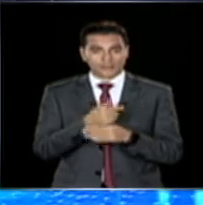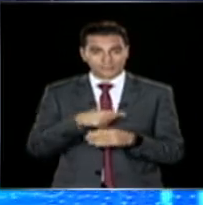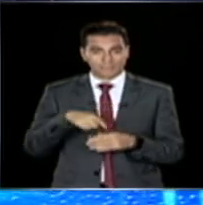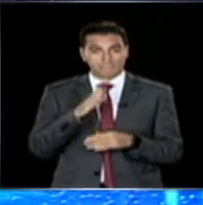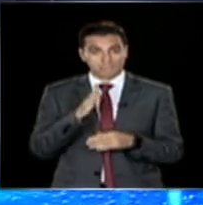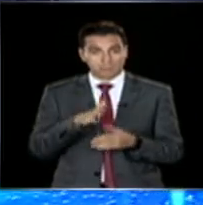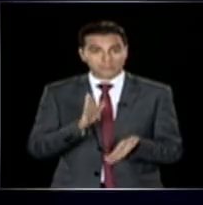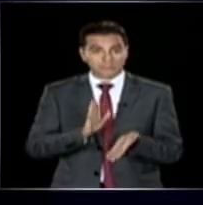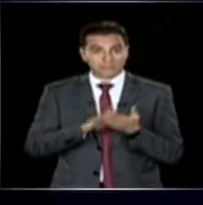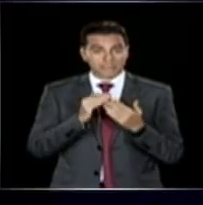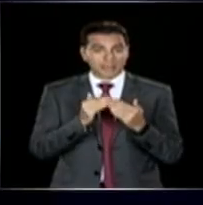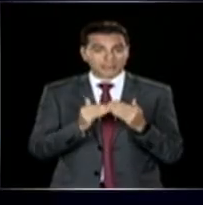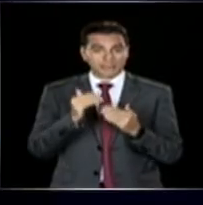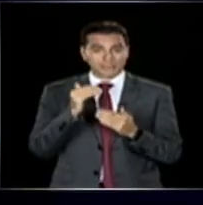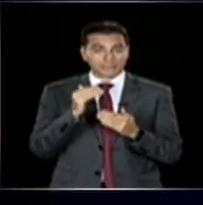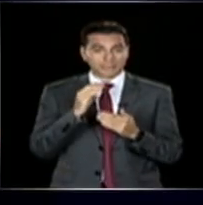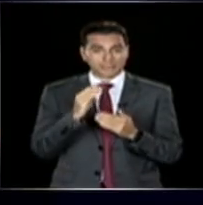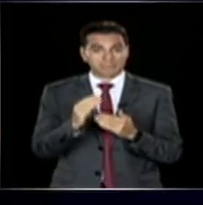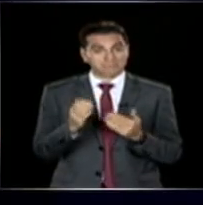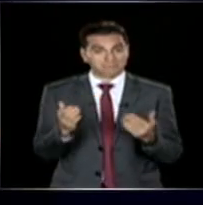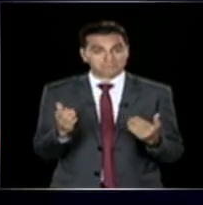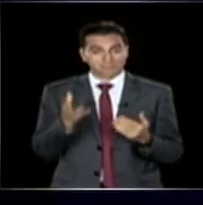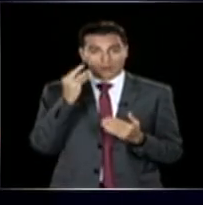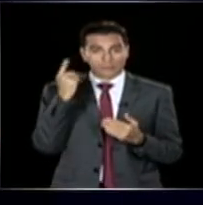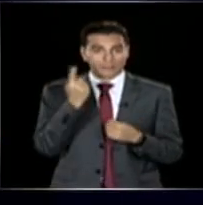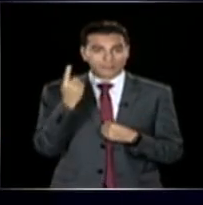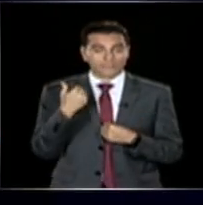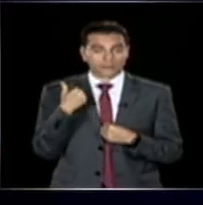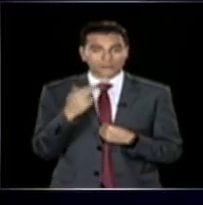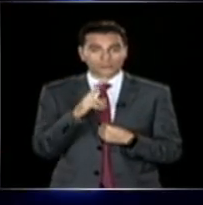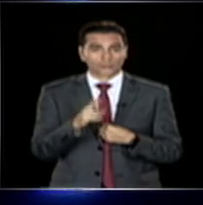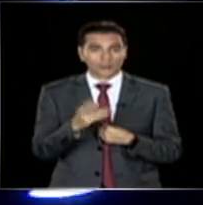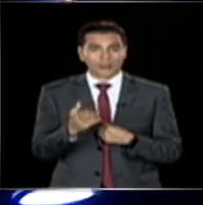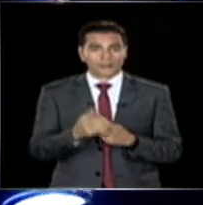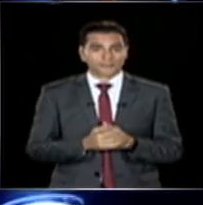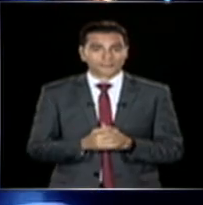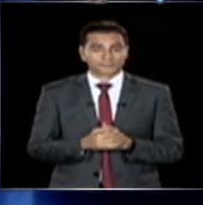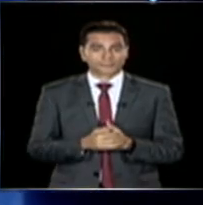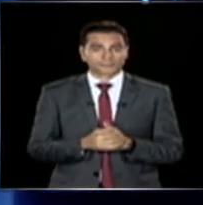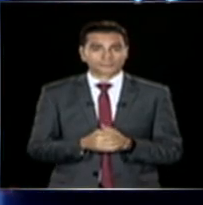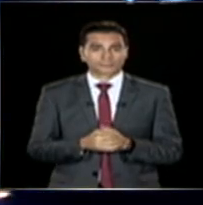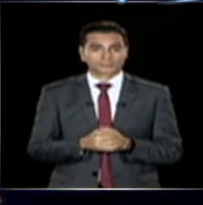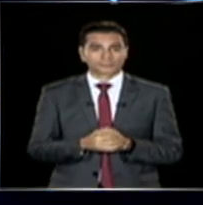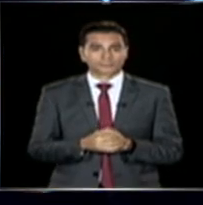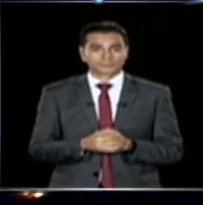ممكن تساعد في الإجابة. معلومات عامة، والسؤال هو: